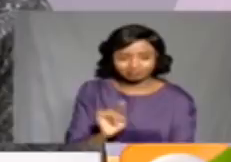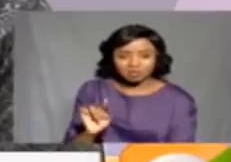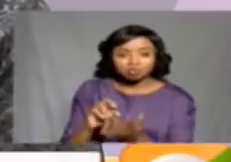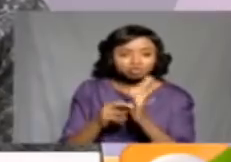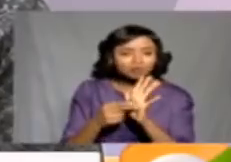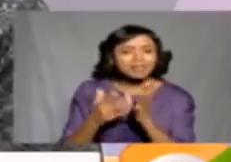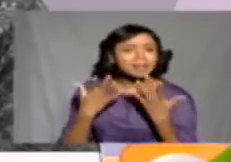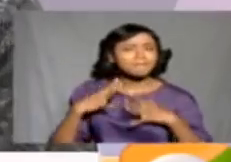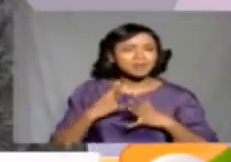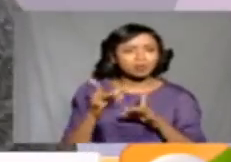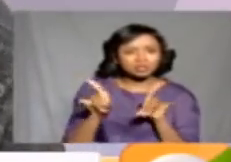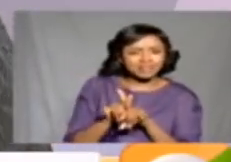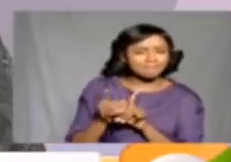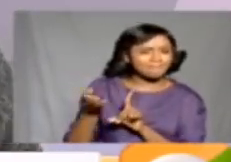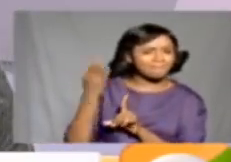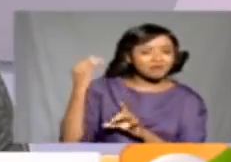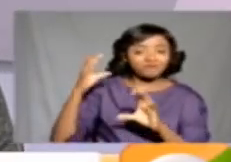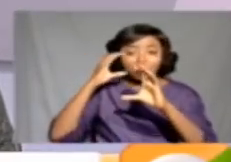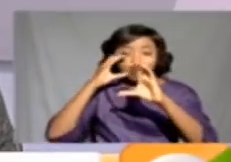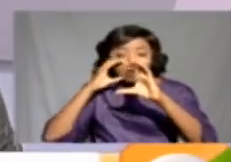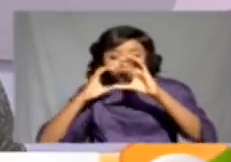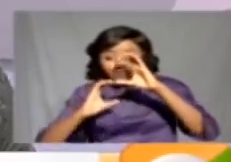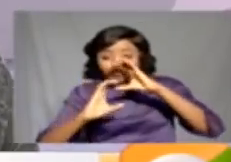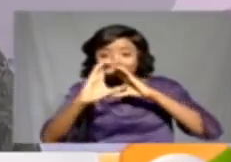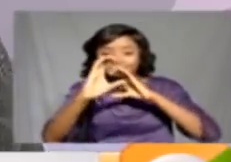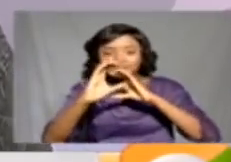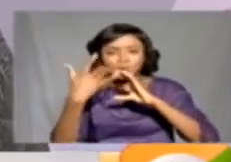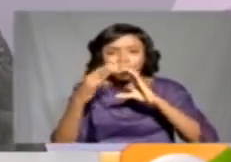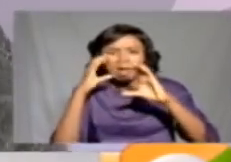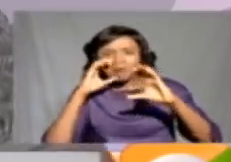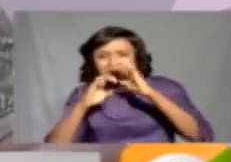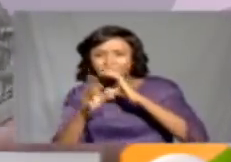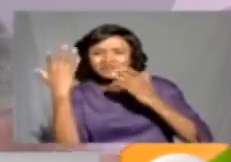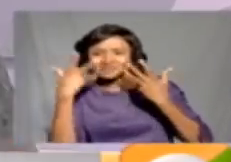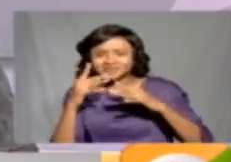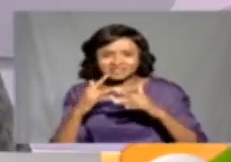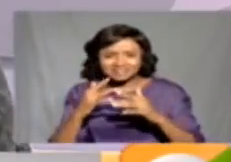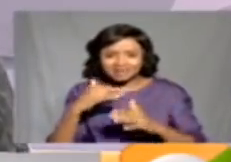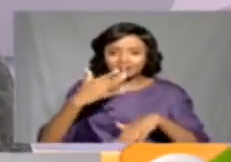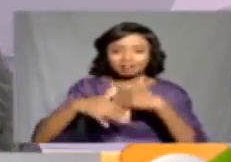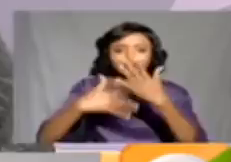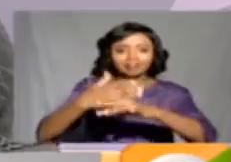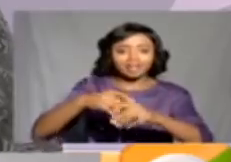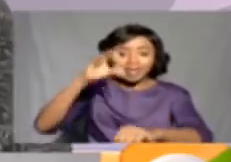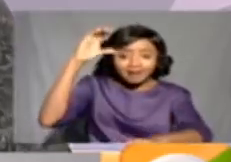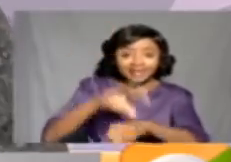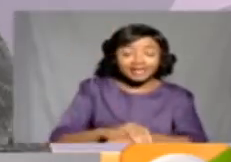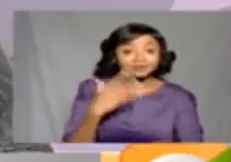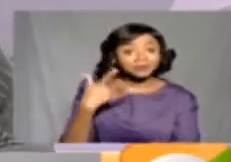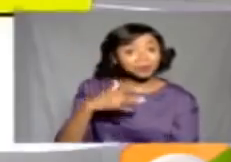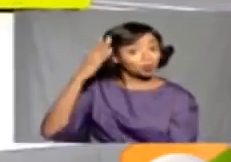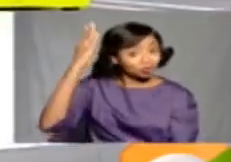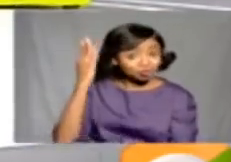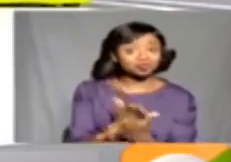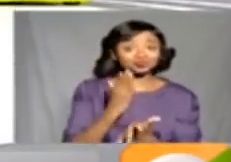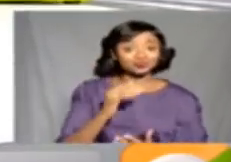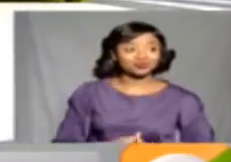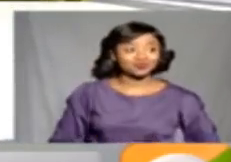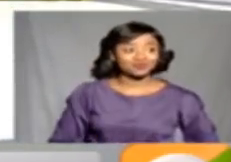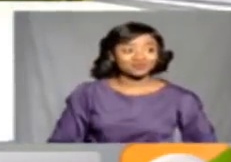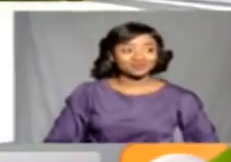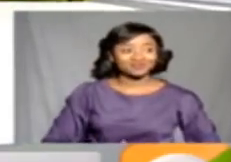walioyasema yalitokea kuwa. Kwa sababu yasipotokea kuwa yatokea kuwa ndio basi wewe uhalisia wa neno